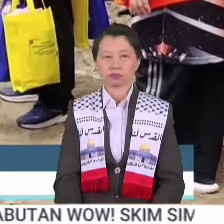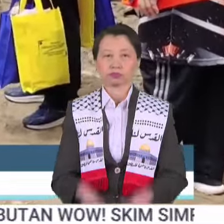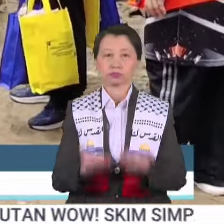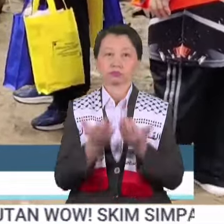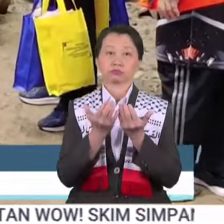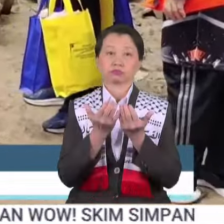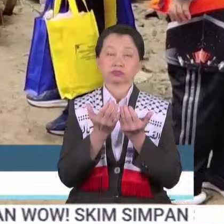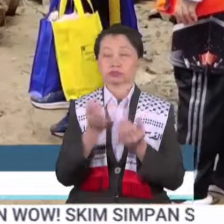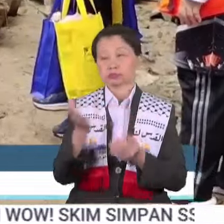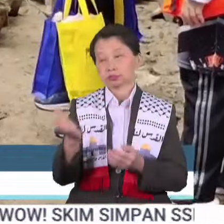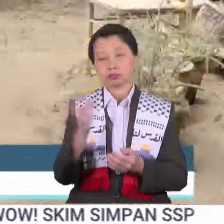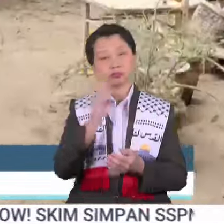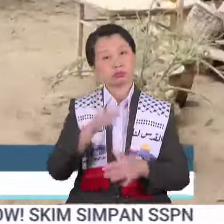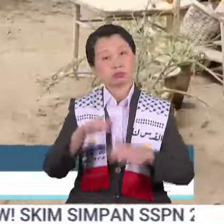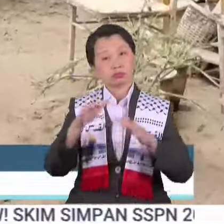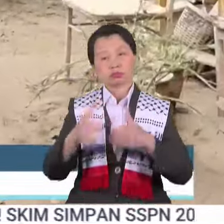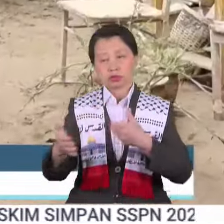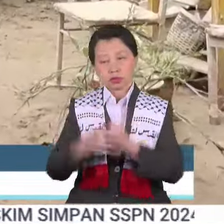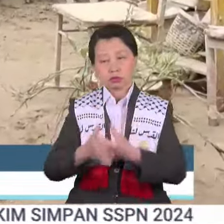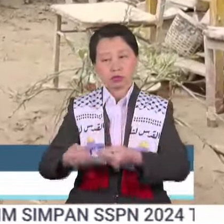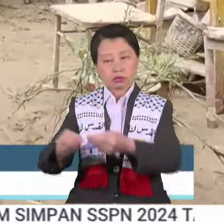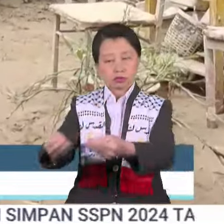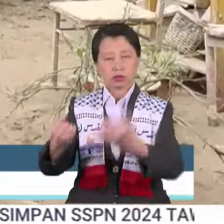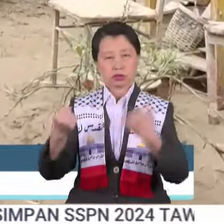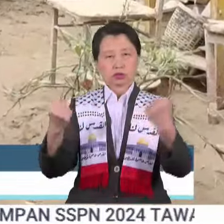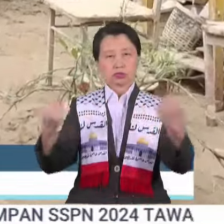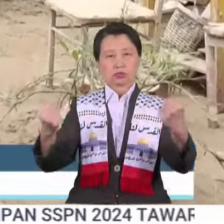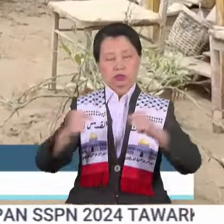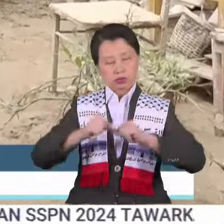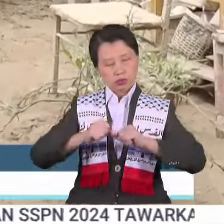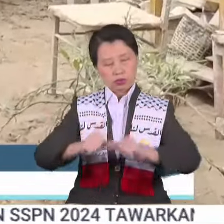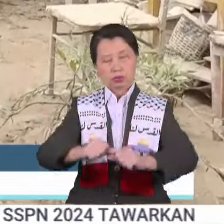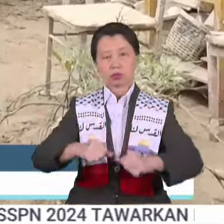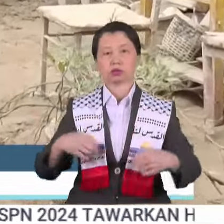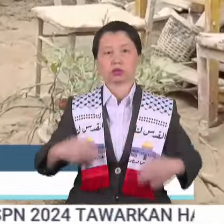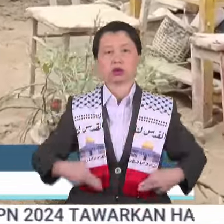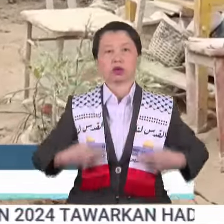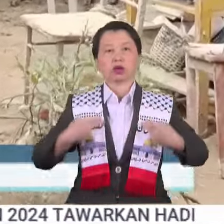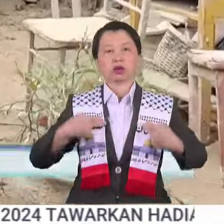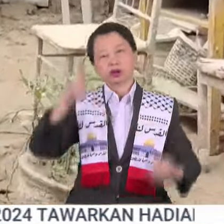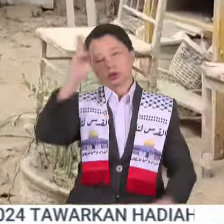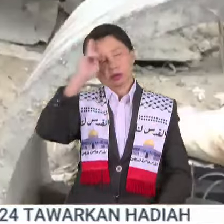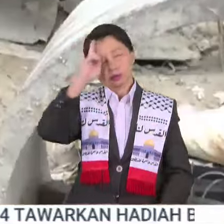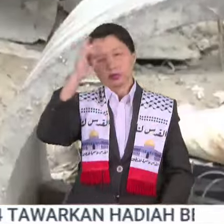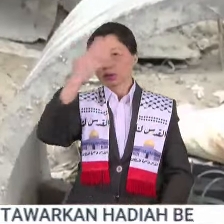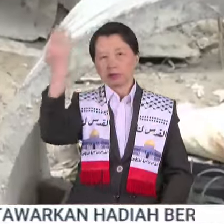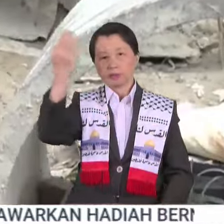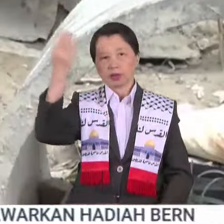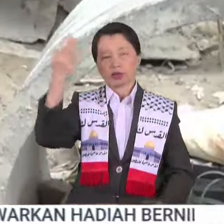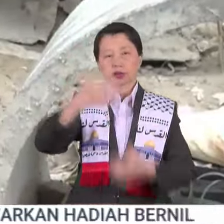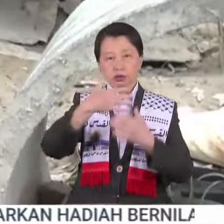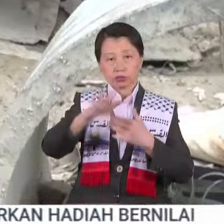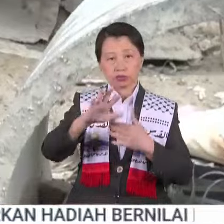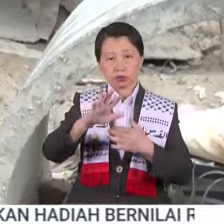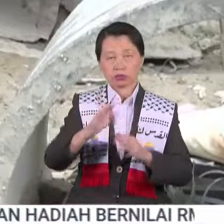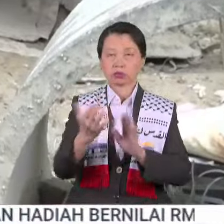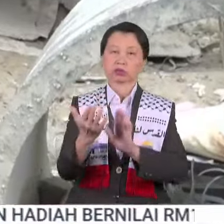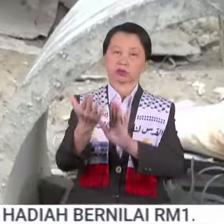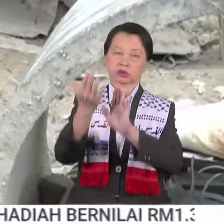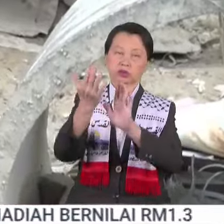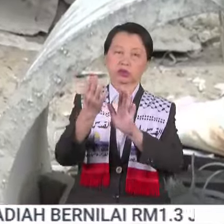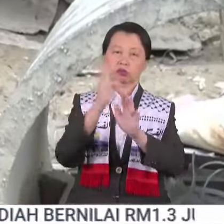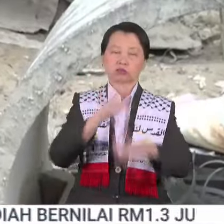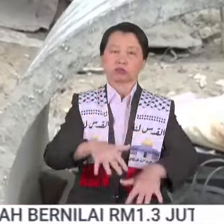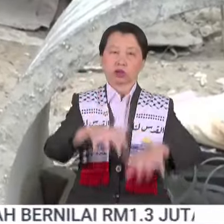Didoakan mereka yang terjejas kembali diberi kekuatan untuk meneruskan kehidupan seperti sedia kala selepas berdepan